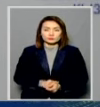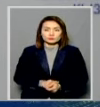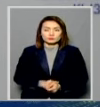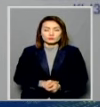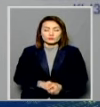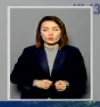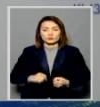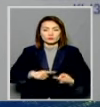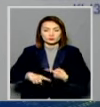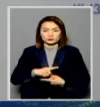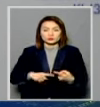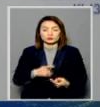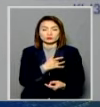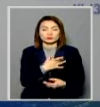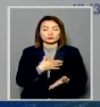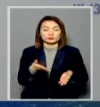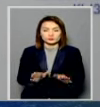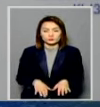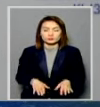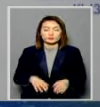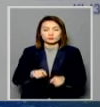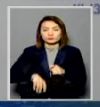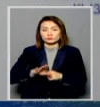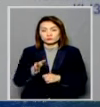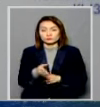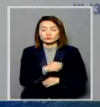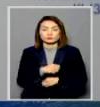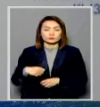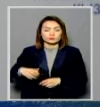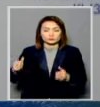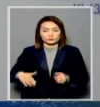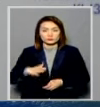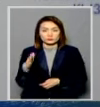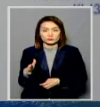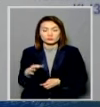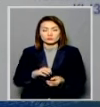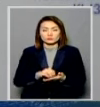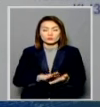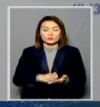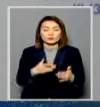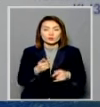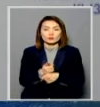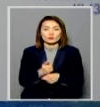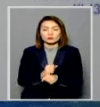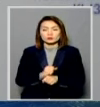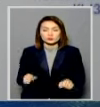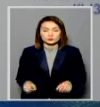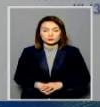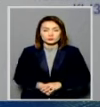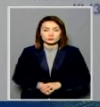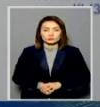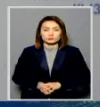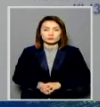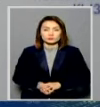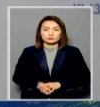жеке кәсіпкер менде болсын, мен осымен қадағалайым десе, өз еркі қондырып, бірақ ешқандай шектеу қоймай, жаңа